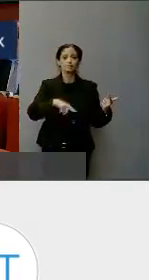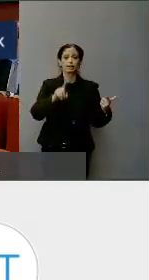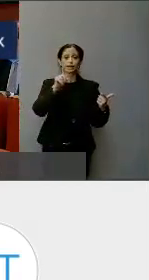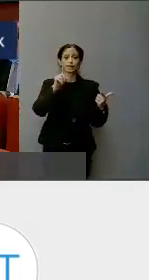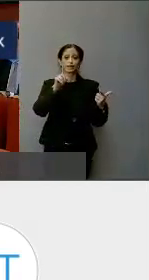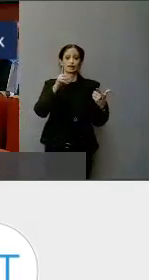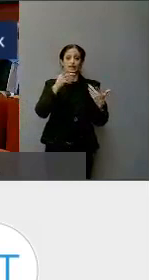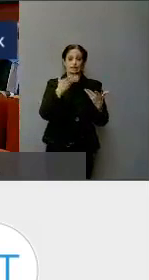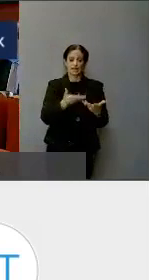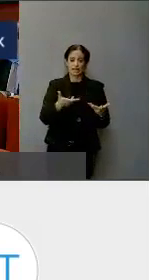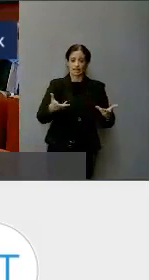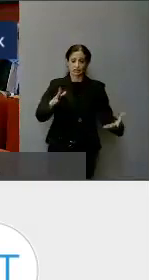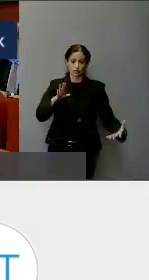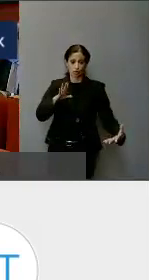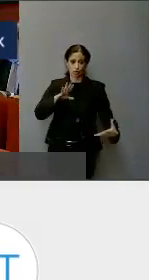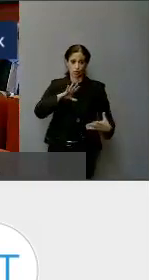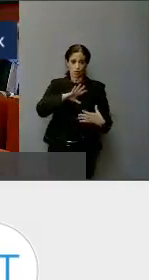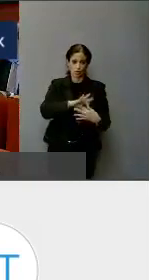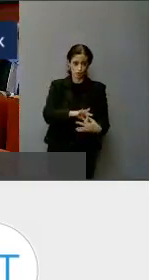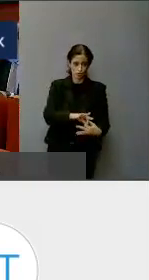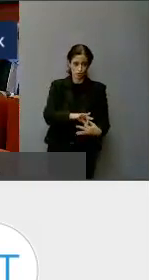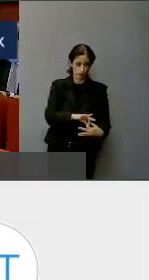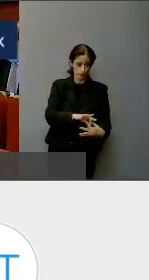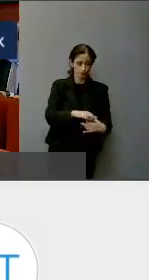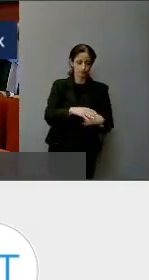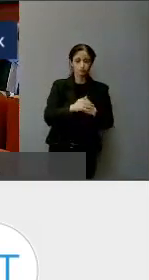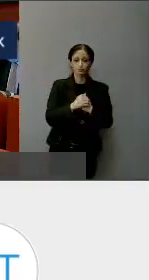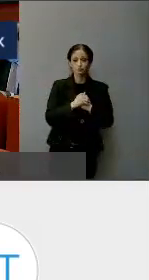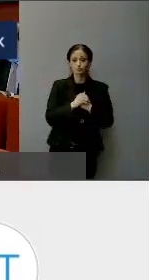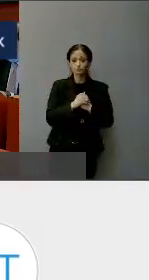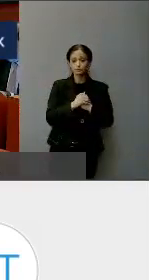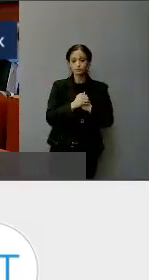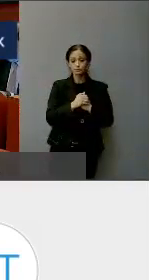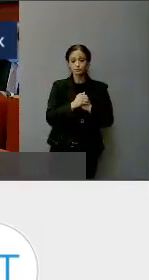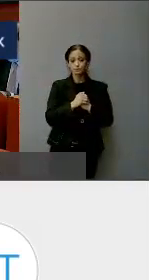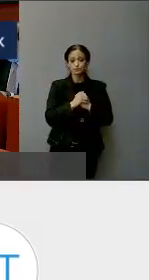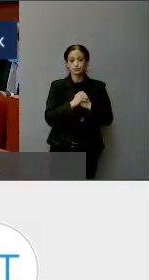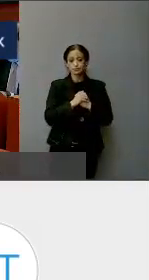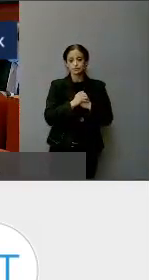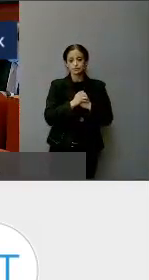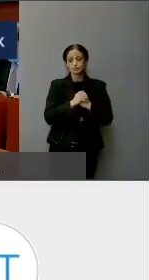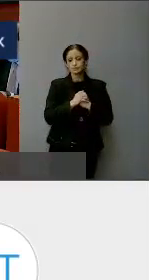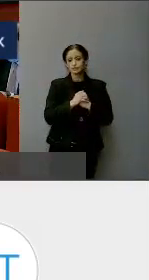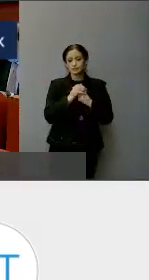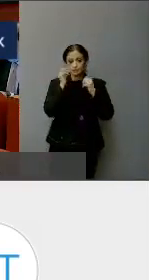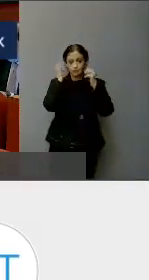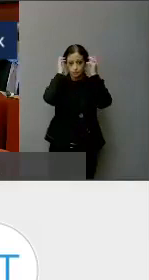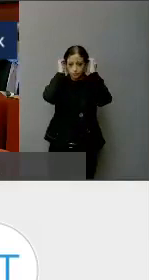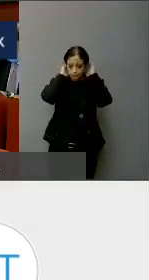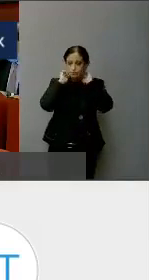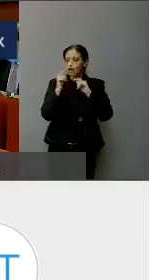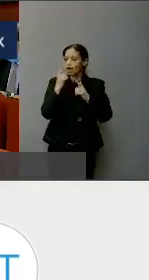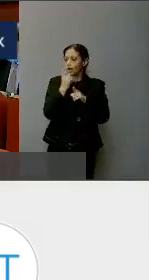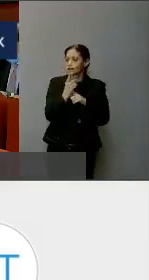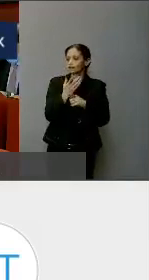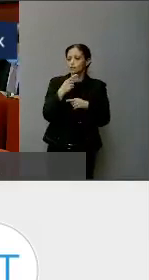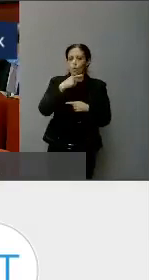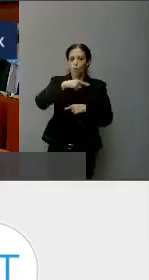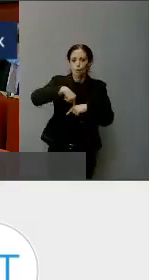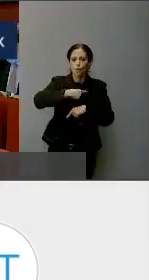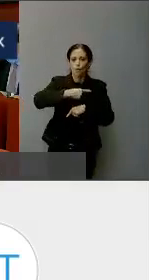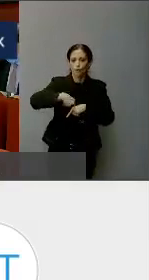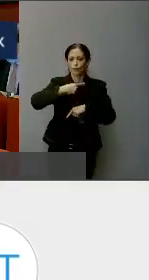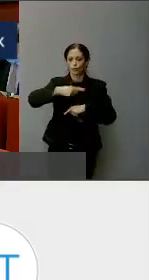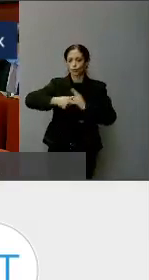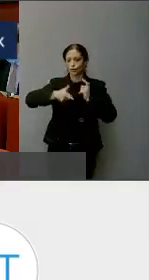ne avrà il territorio rispetto all'operazione questo guardate non ci saranno ore di aula che riusciranno a trattare fino